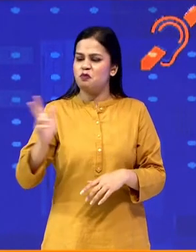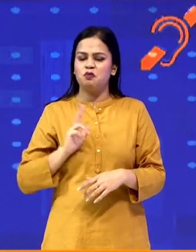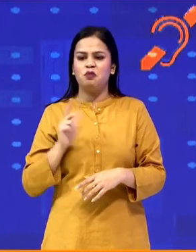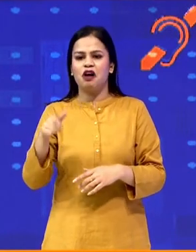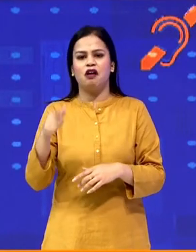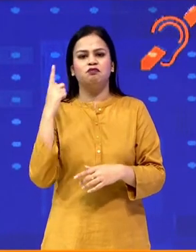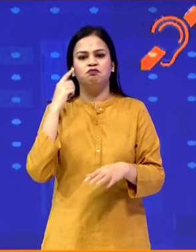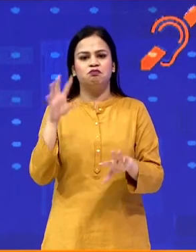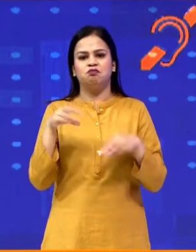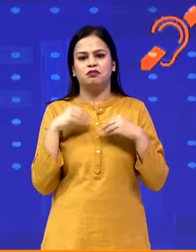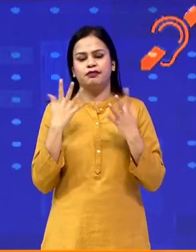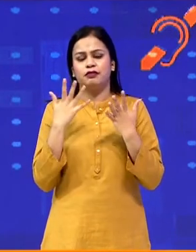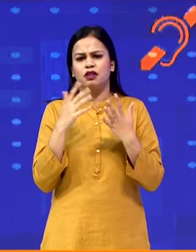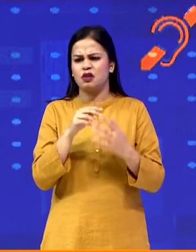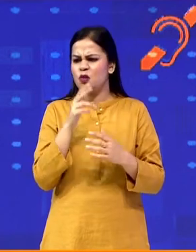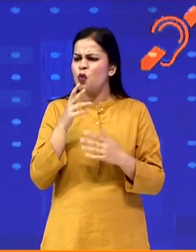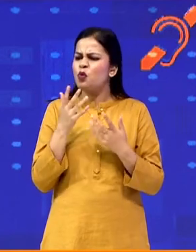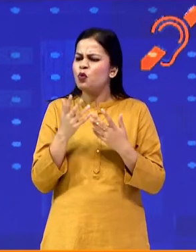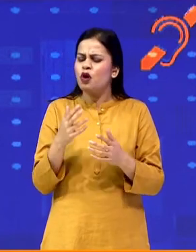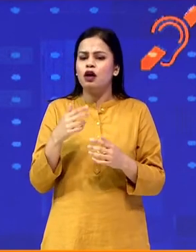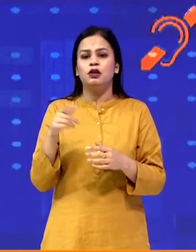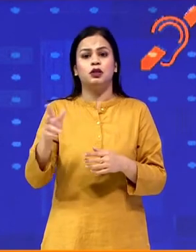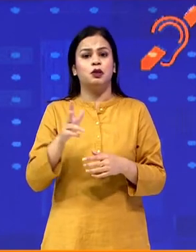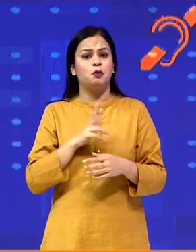तुम्हें क्यों नहीं मां रही क्या